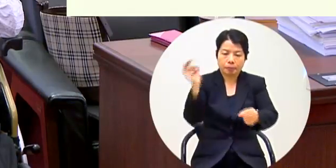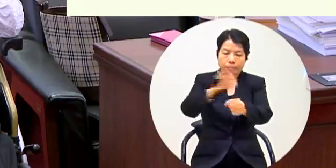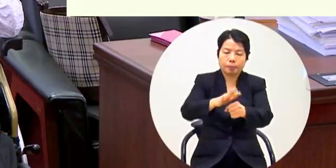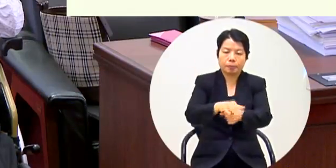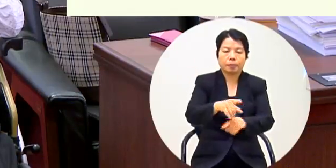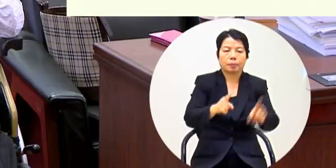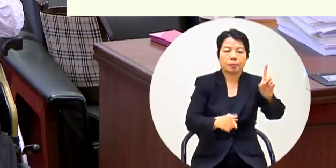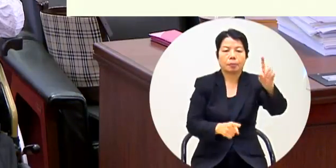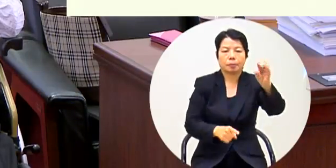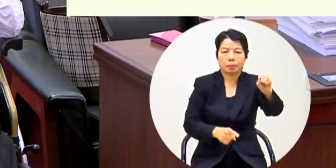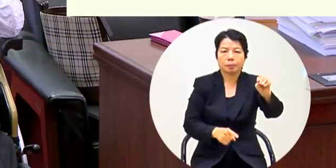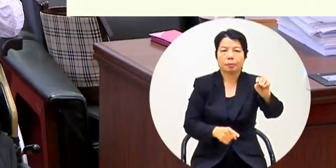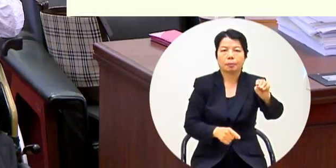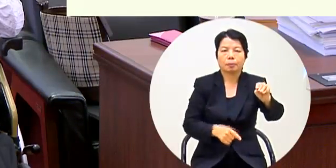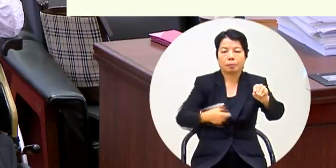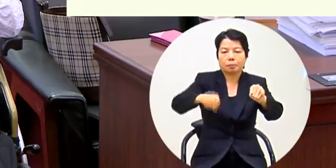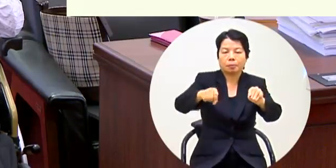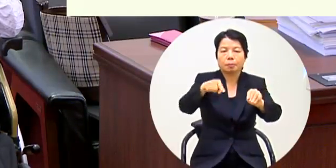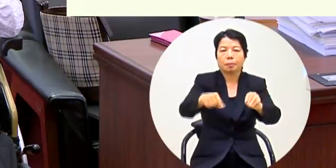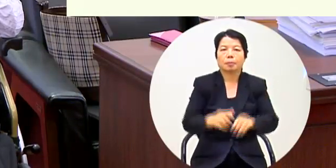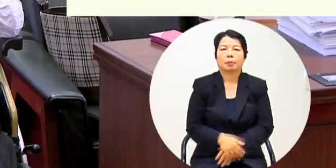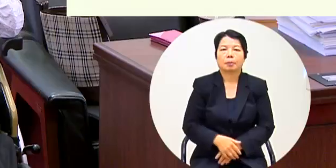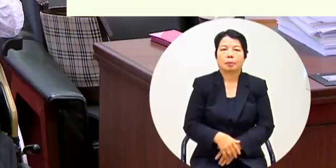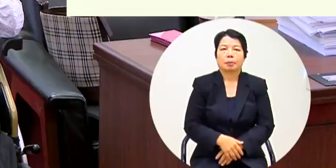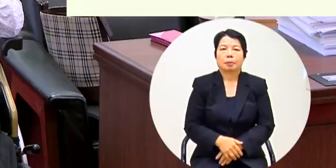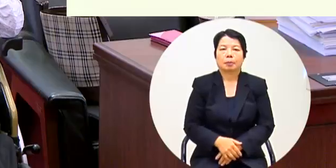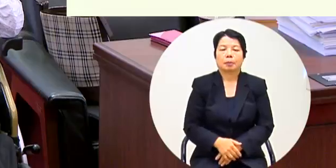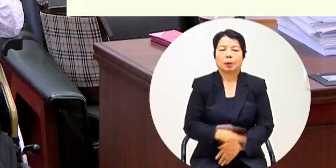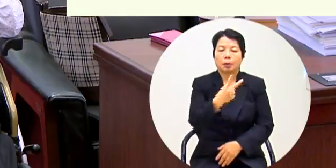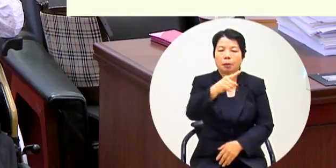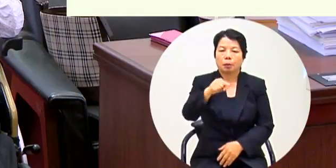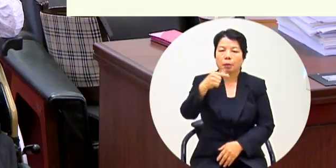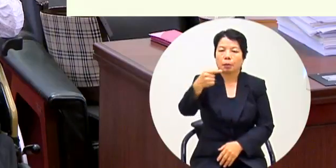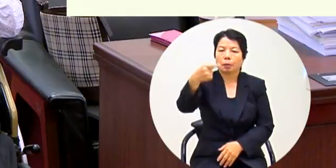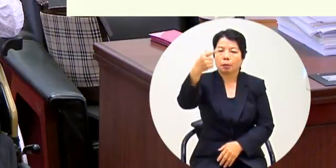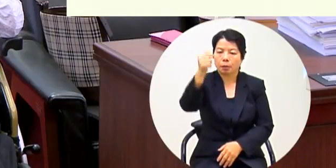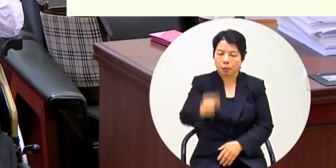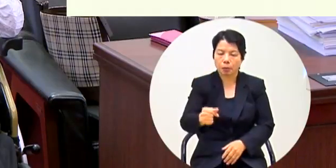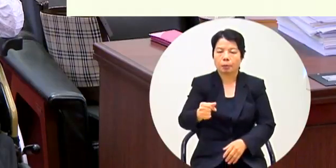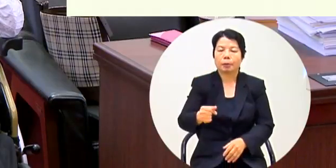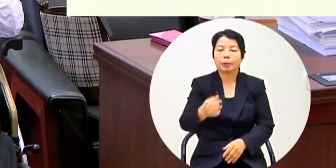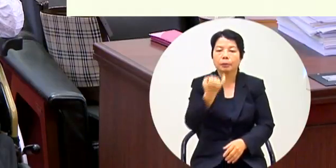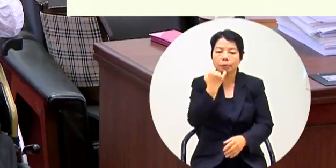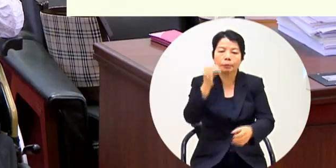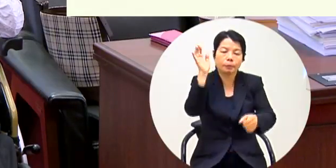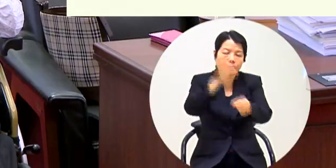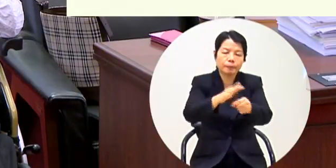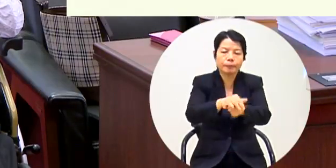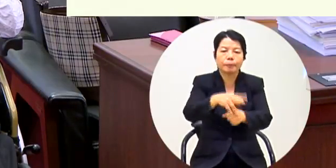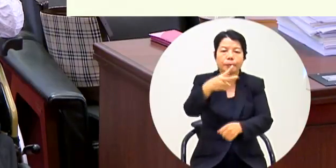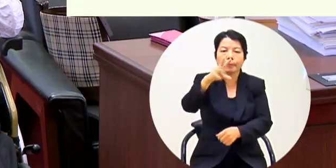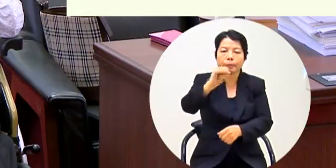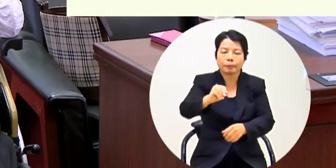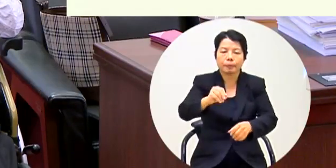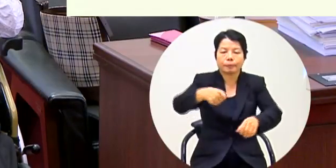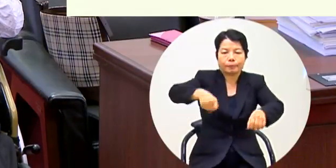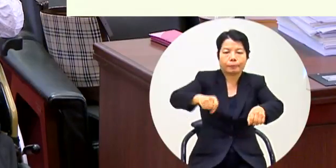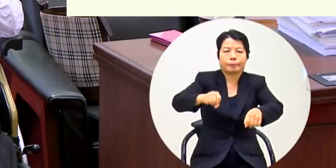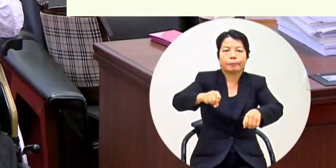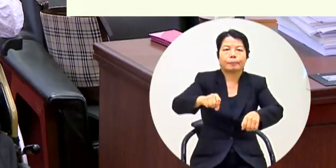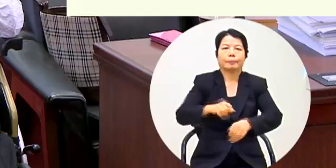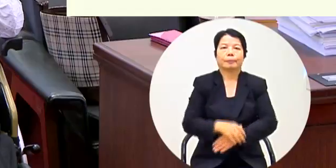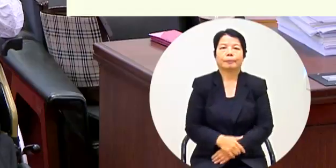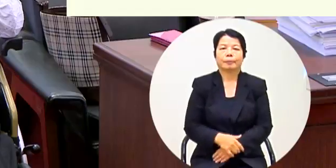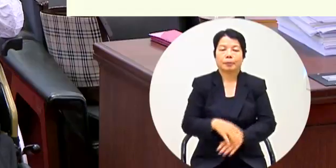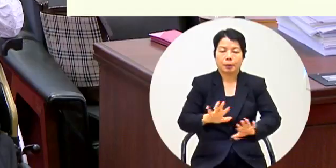2.1亿可以补助20000辆，当然我不知道未来空污基金在这个部分的 运用上能不能去加